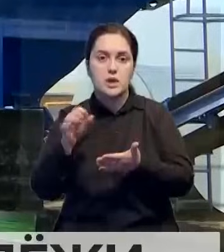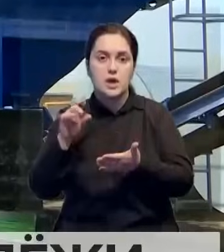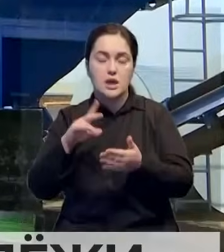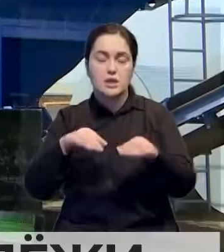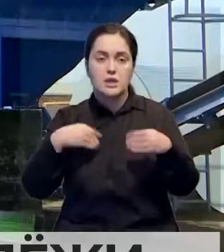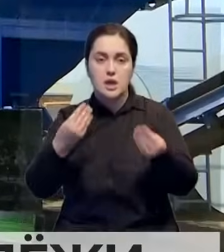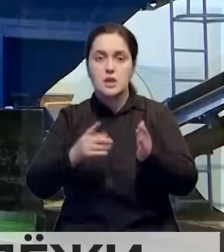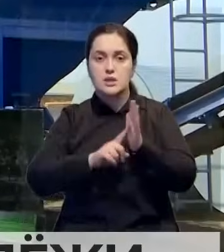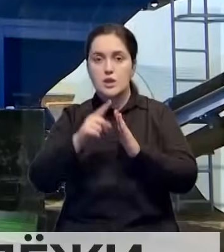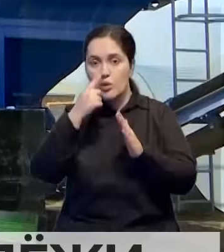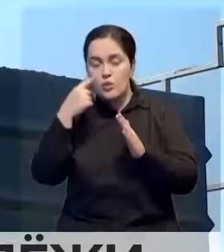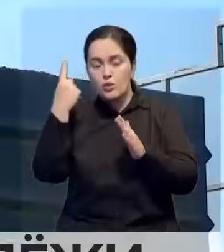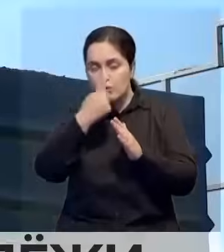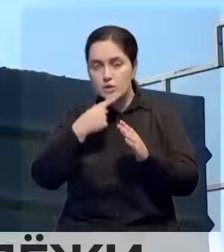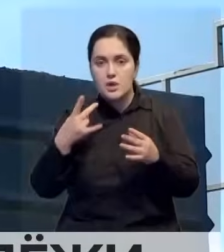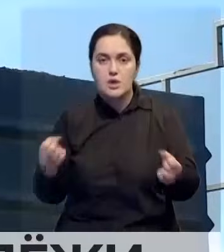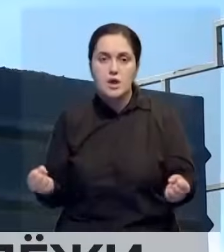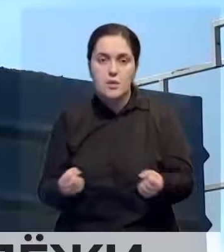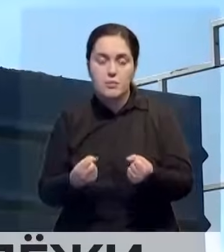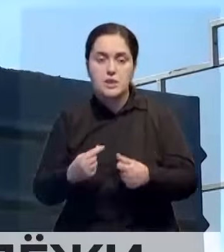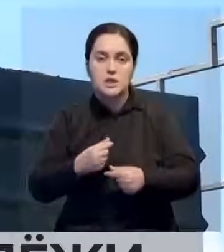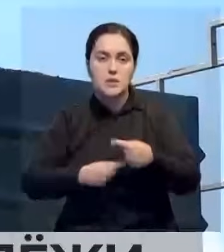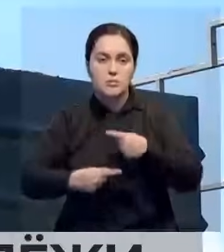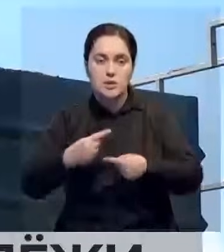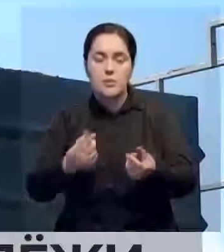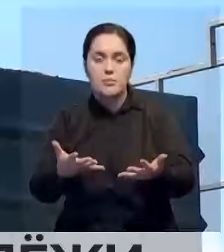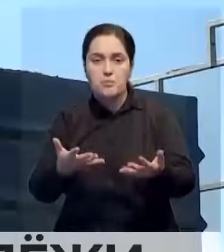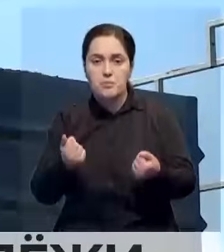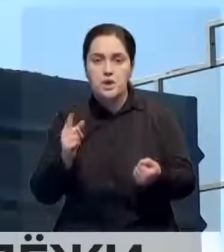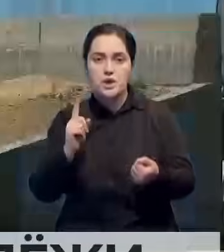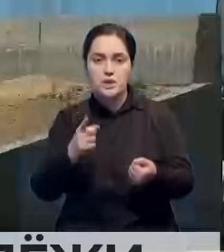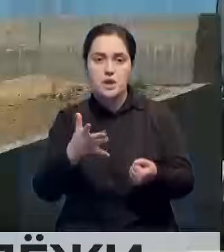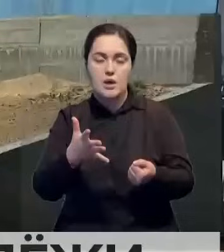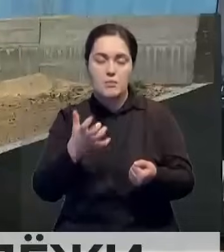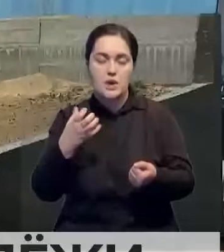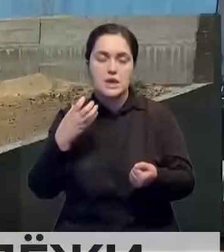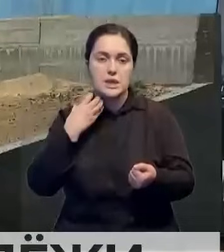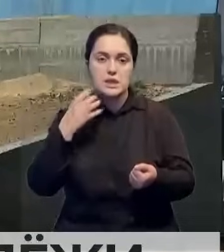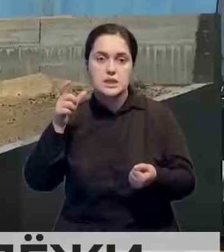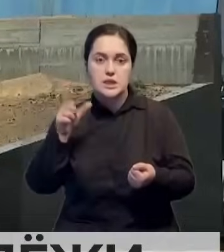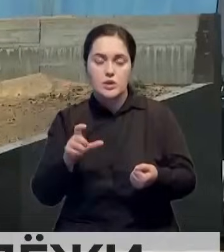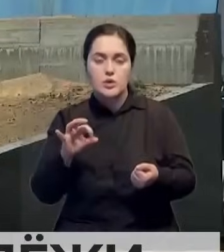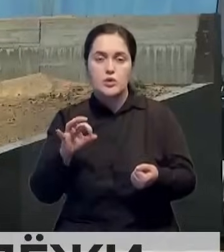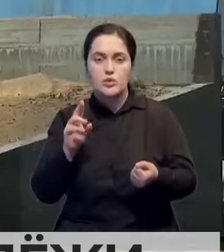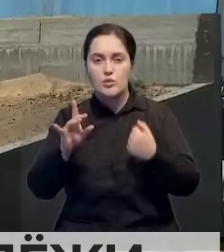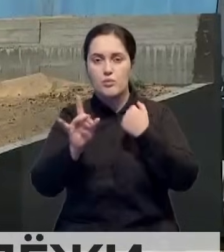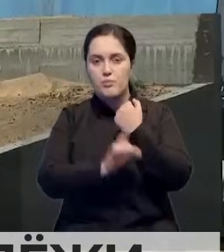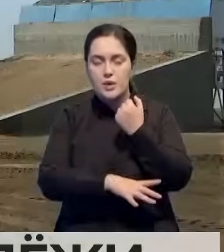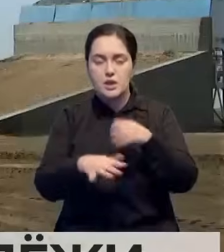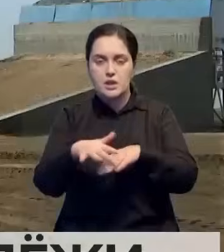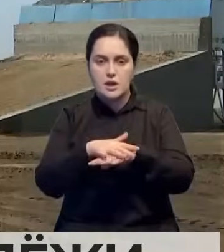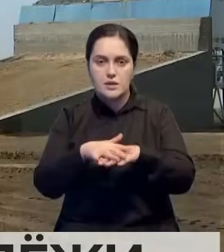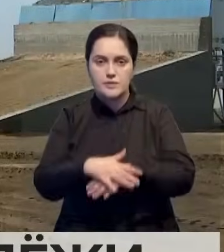начала года гранты на поддержку предпринимательских инициатив получили 1500 кызылординцев из социально уязвимых слоев